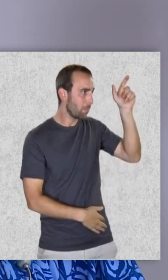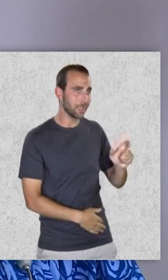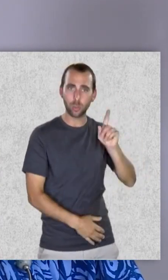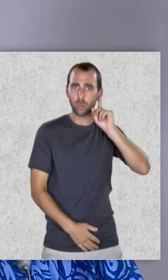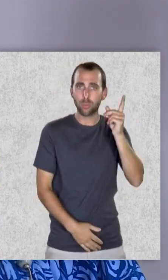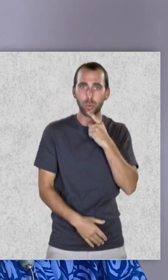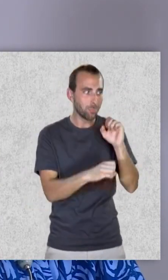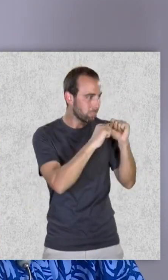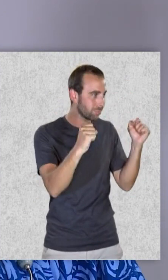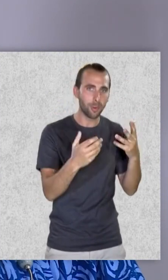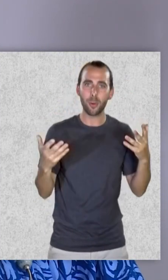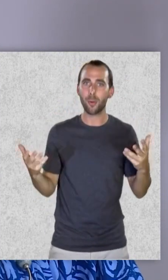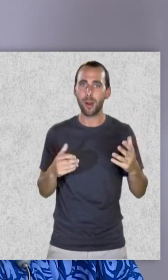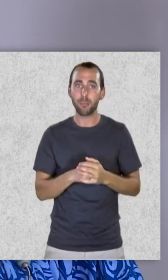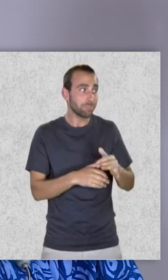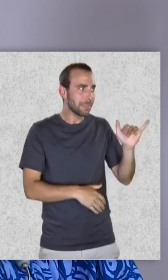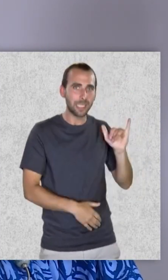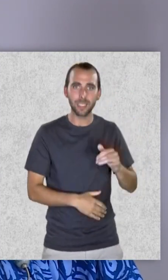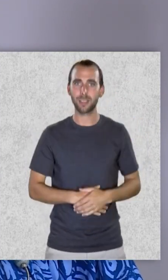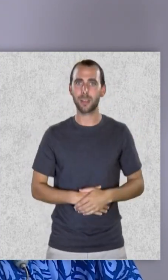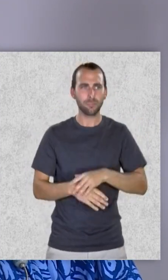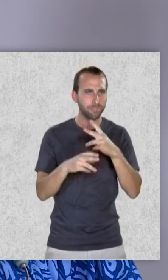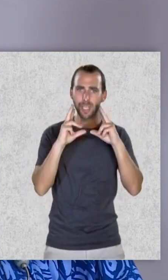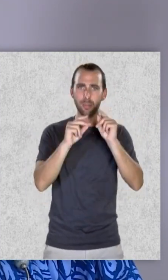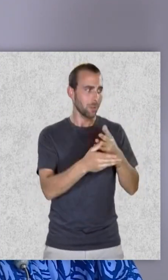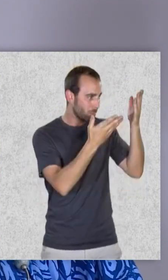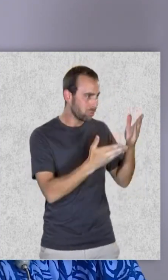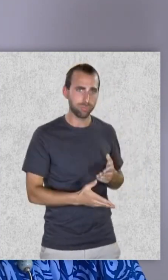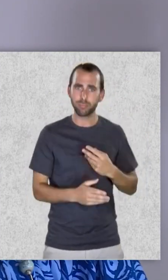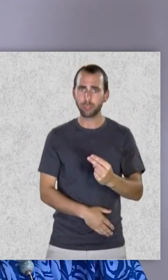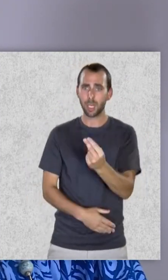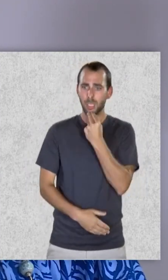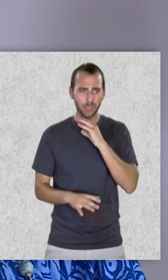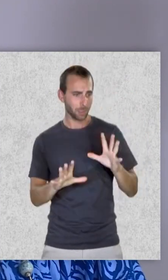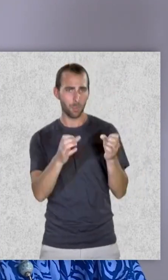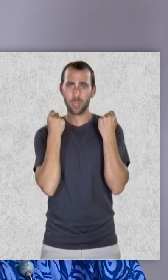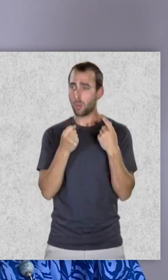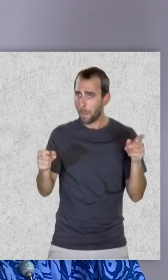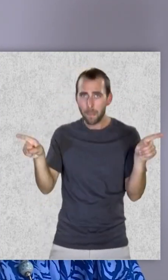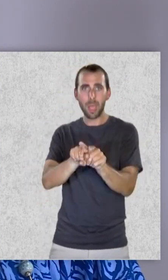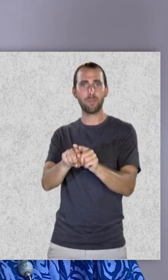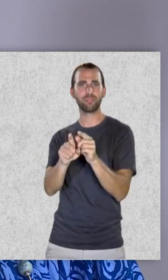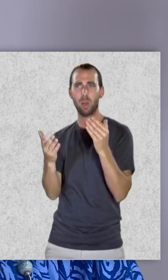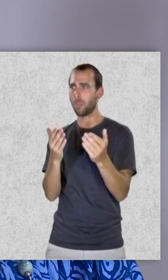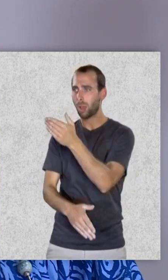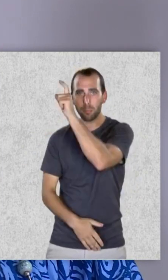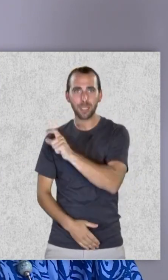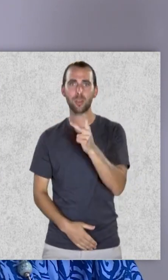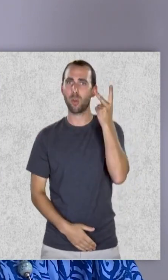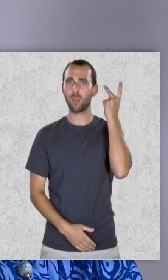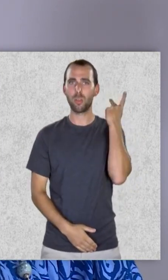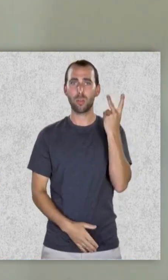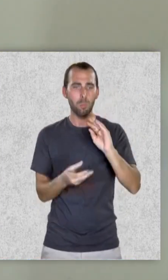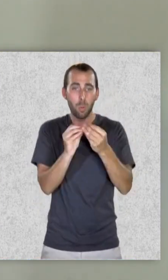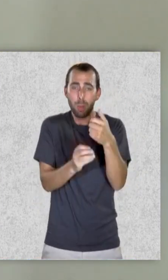expliquer, mettre en avant qu'elle a les mêmes capacités qu'une personne entendante, que la seule problématique, c'est la